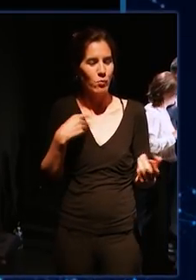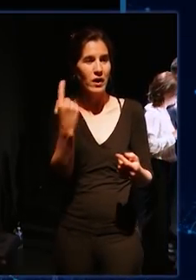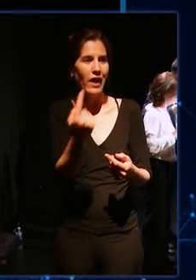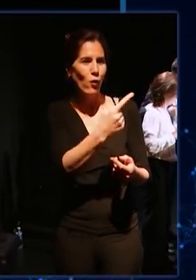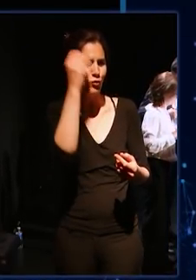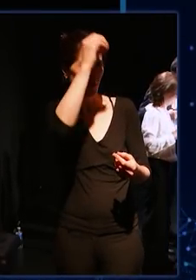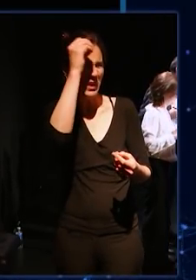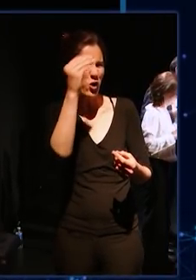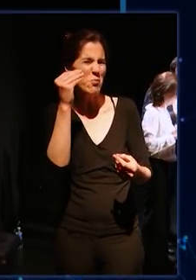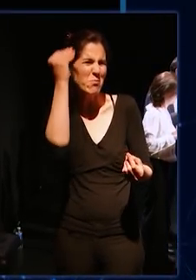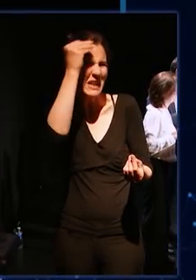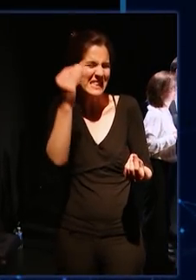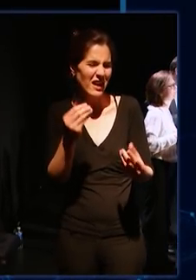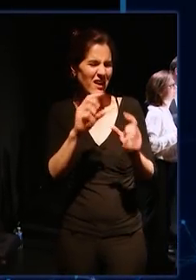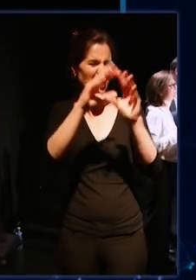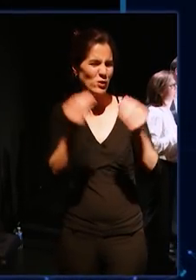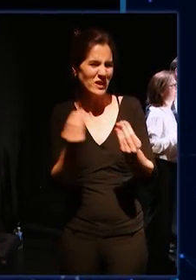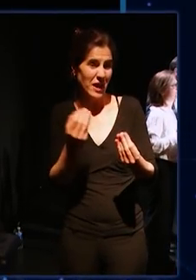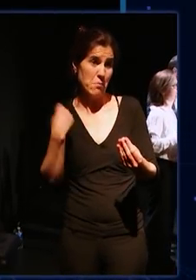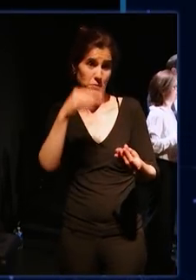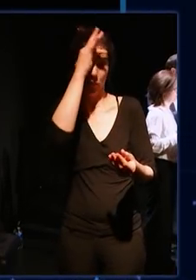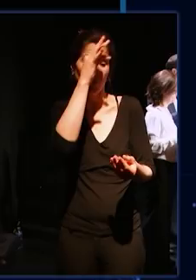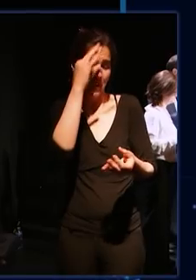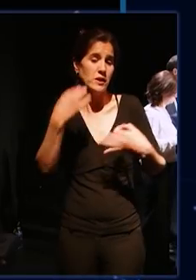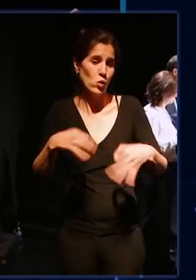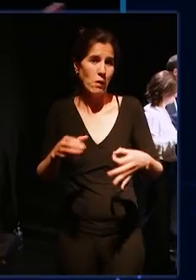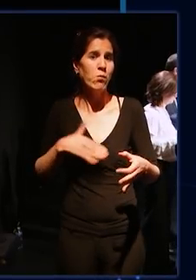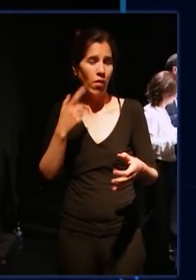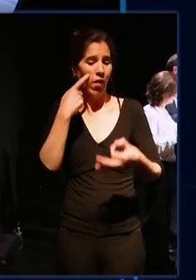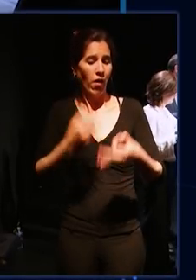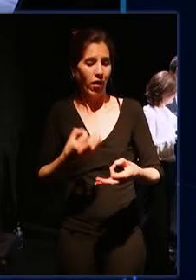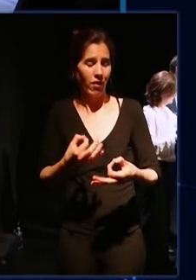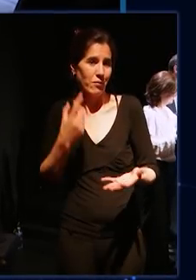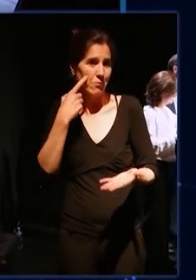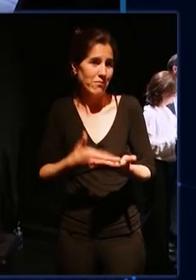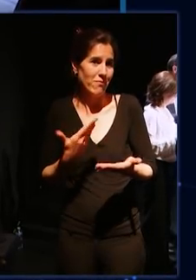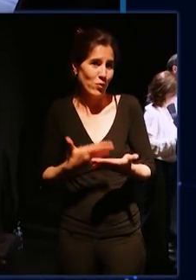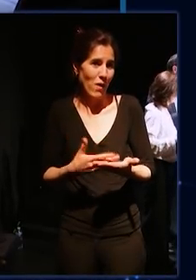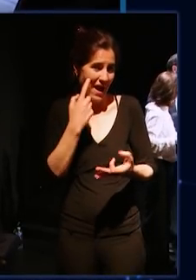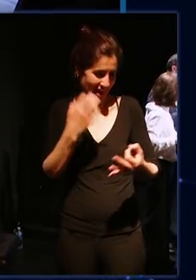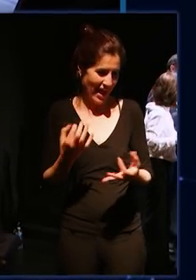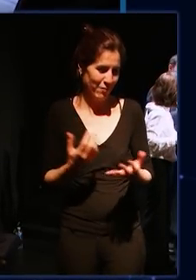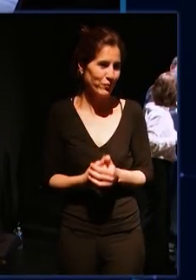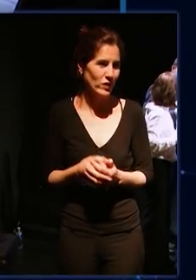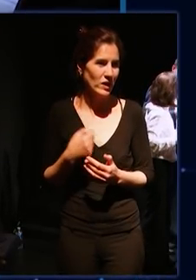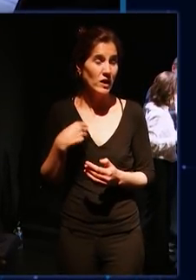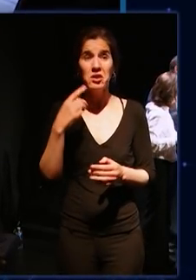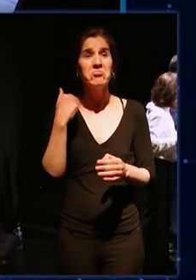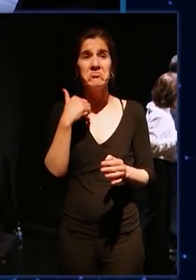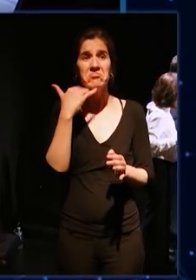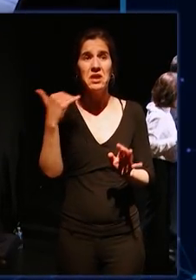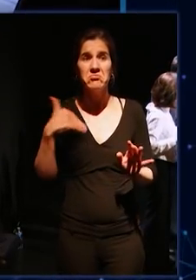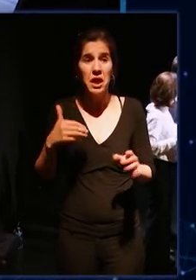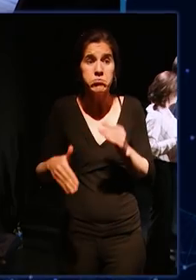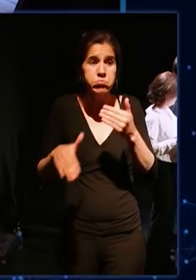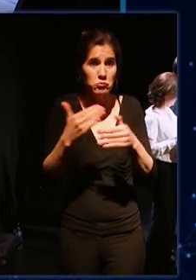podrem, òbviament, comprovar el diumenge. Doncs, dit això, crec que és moment de començar. Sí? Som-hi,